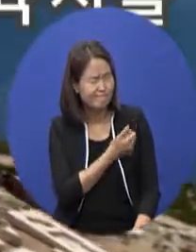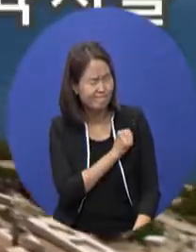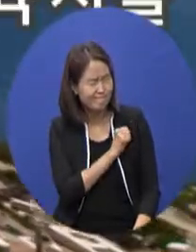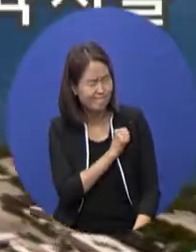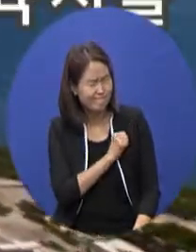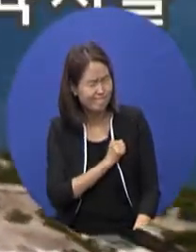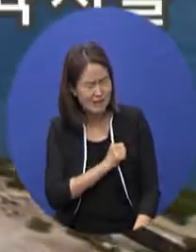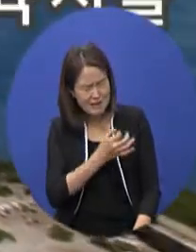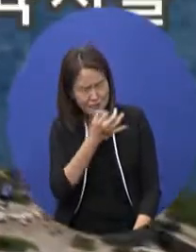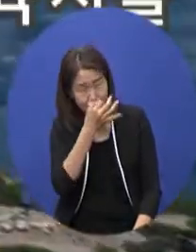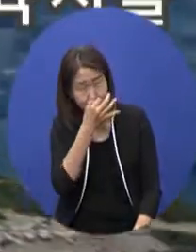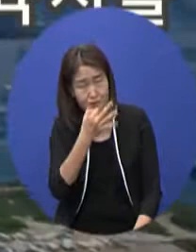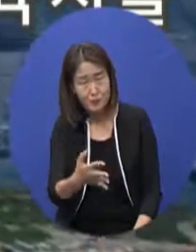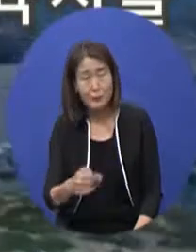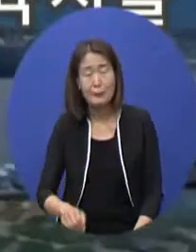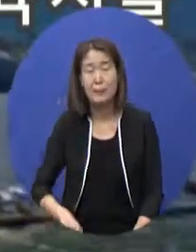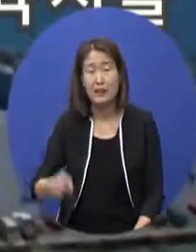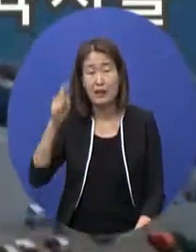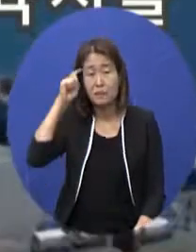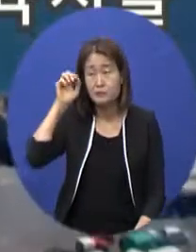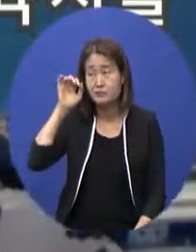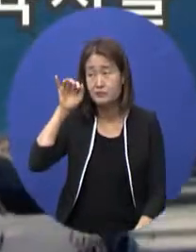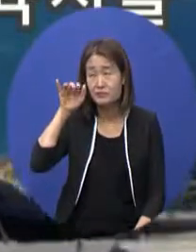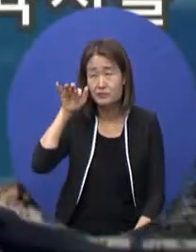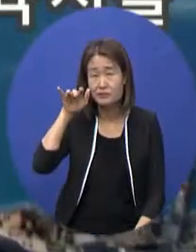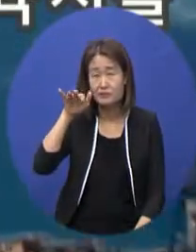못 견디게